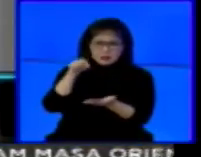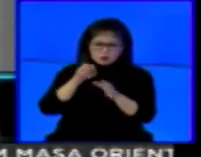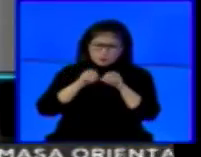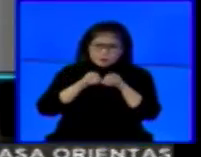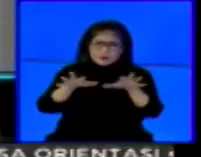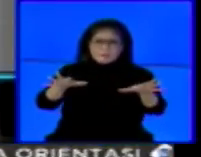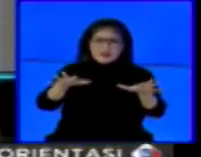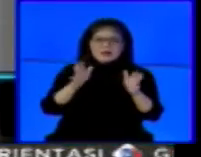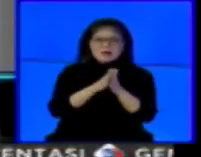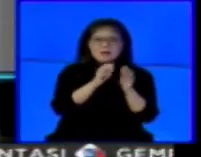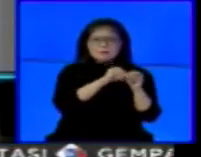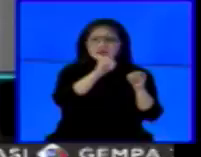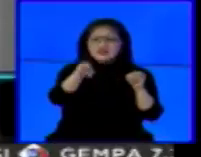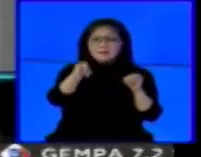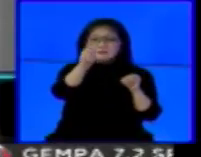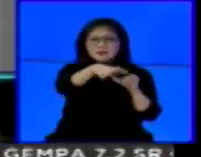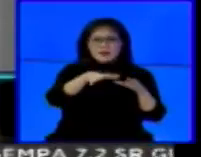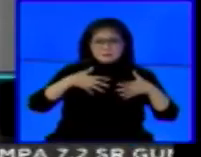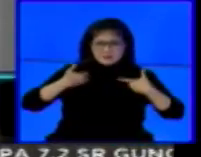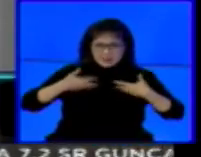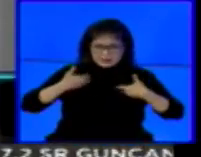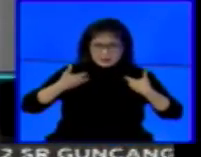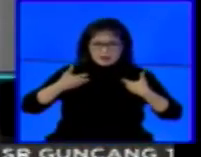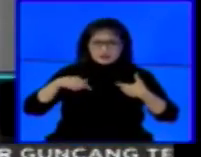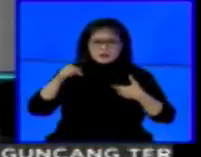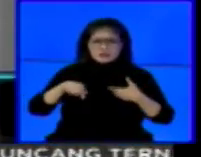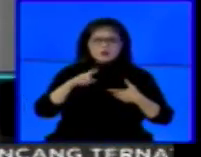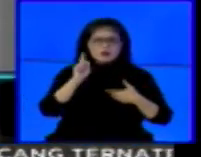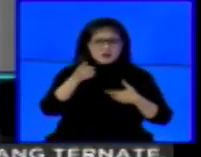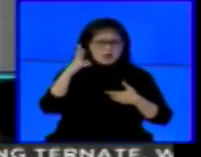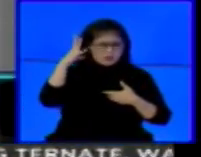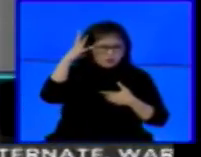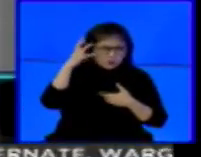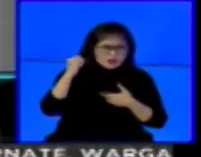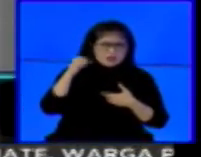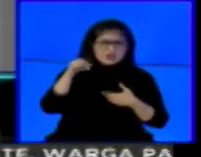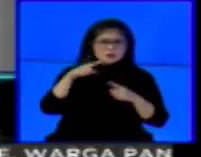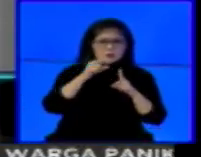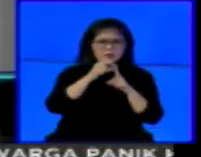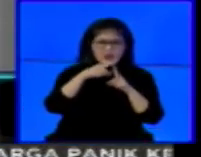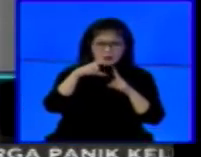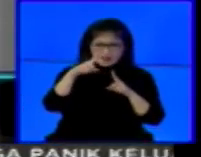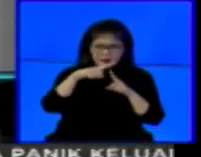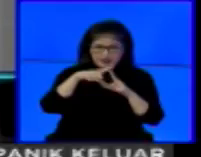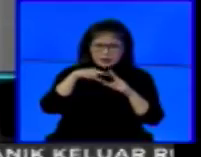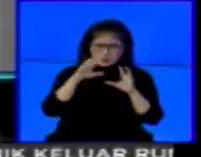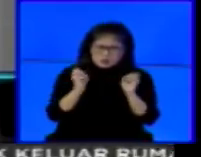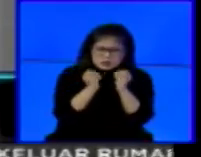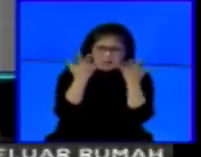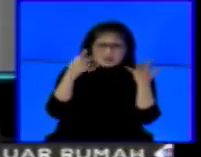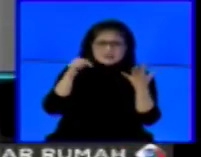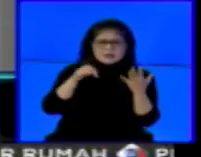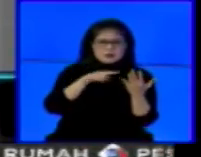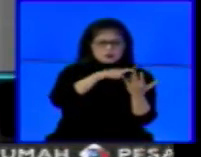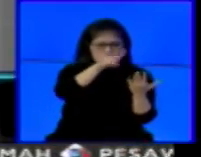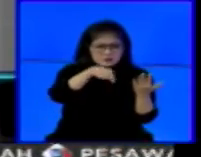orang utan Tapanuli di Batang Toru. Sementara area berwarna putih ini adalah kawasan PLTA. Jelas dari peta ini menunjukkan kawasan